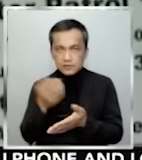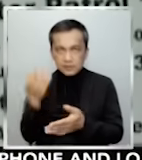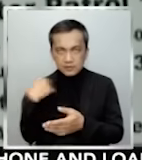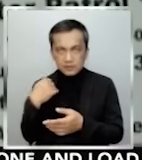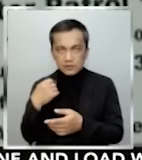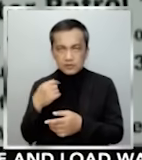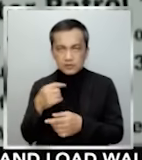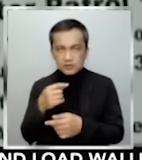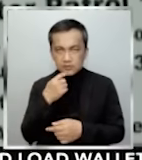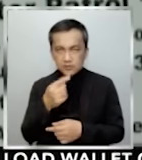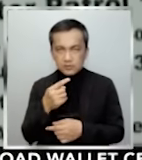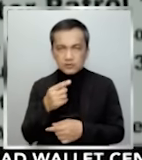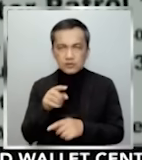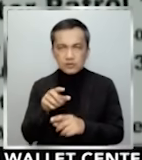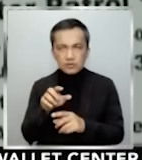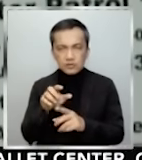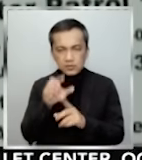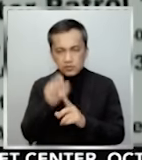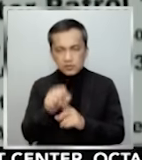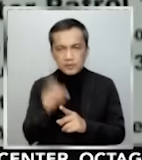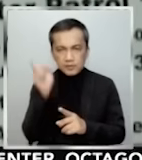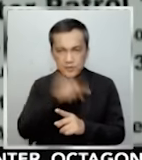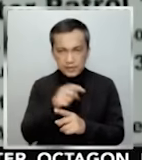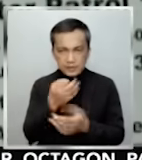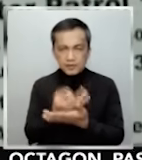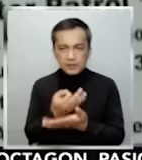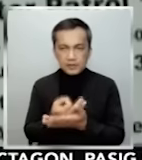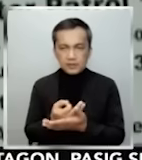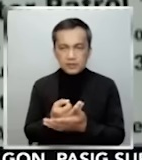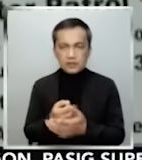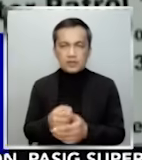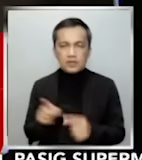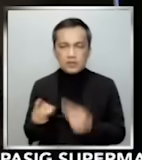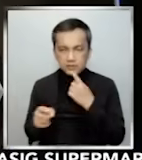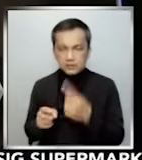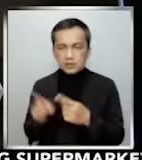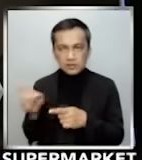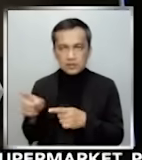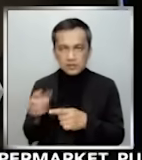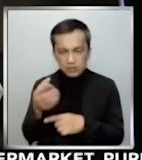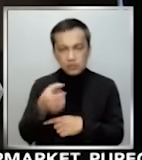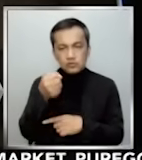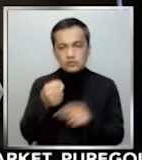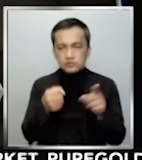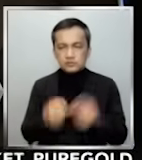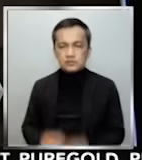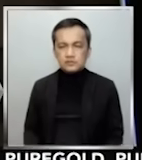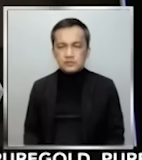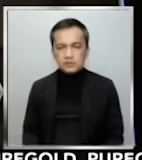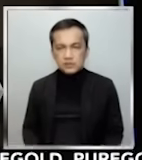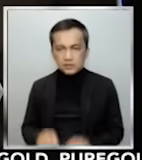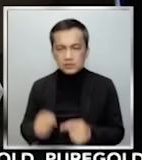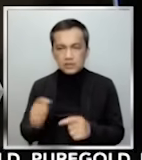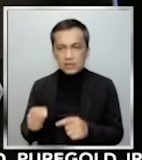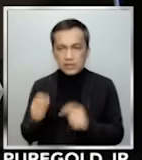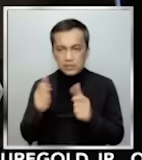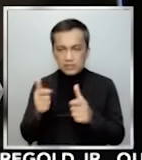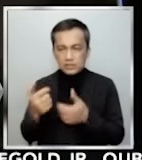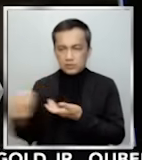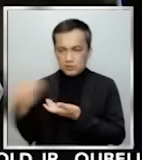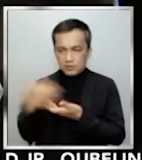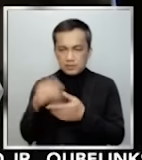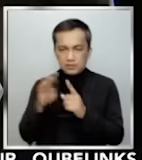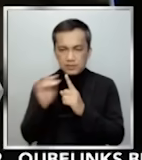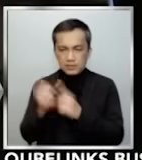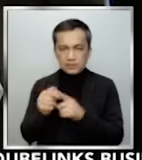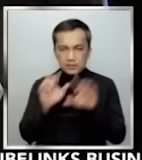ko nuli nahuli ko pek yung pera mo Ayun na Sabi ko i na agad naman daw dumating ang mga tag Barangay at dinala nila